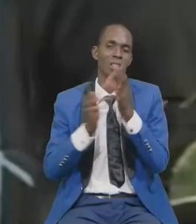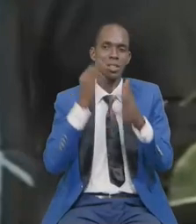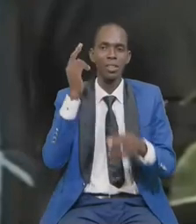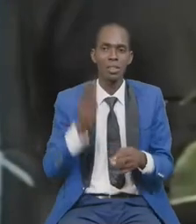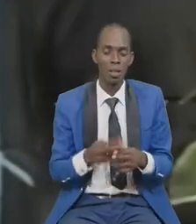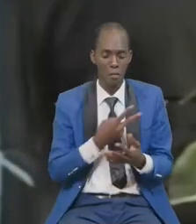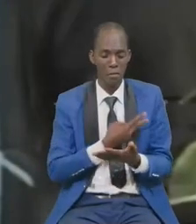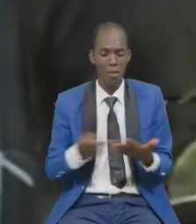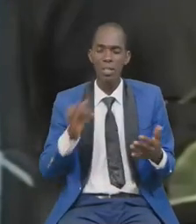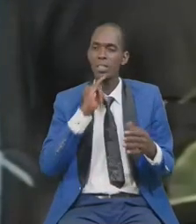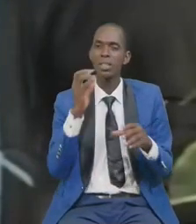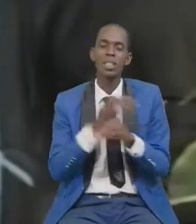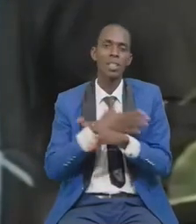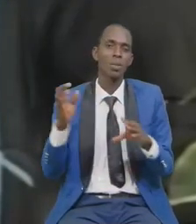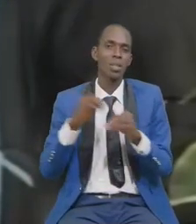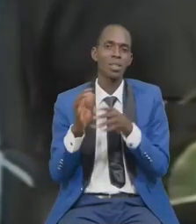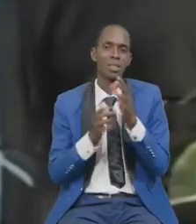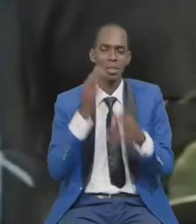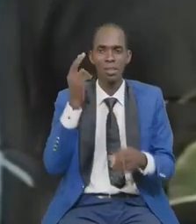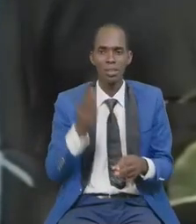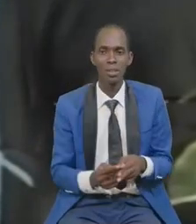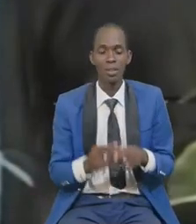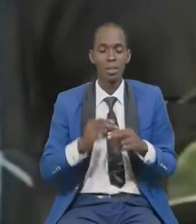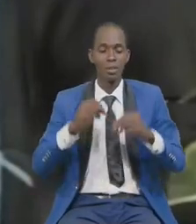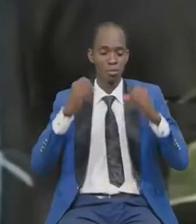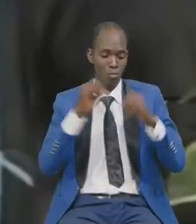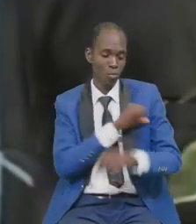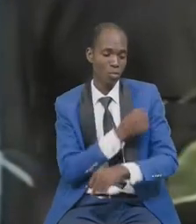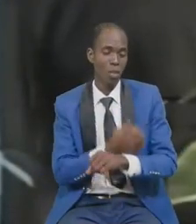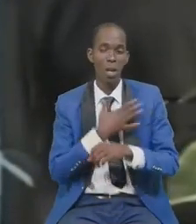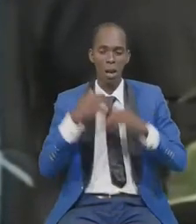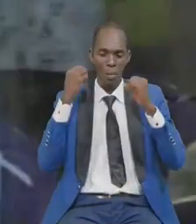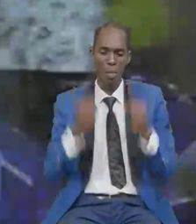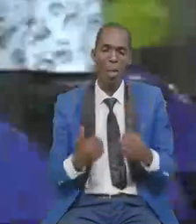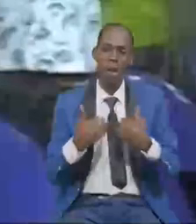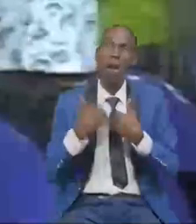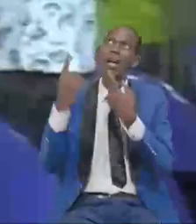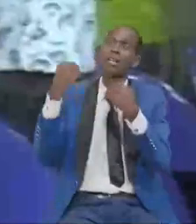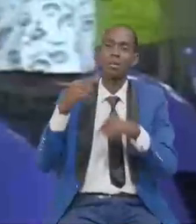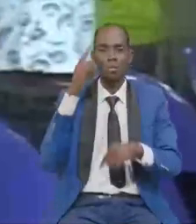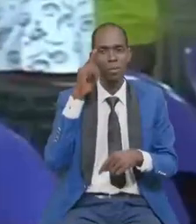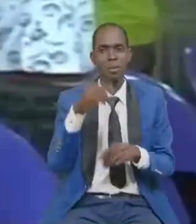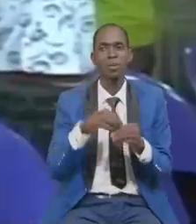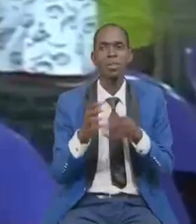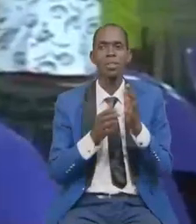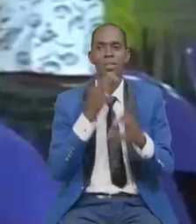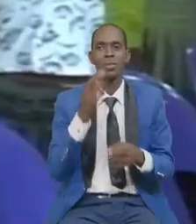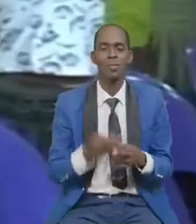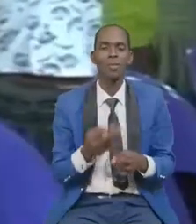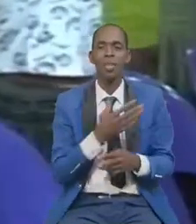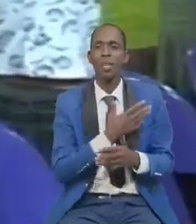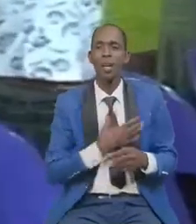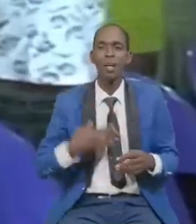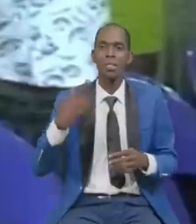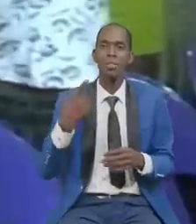L'échec est ôté. La force et la puissance est venue. Et la croix de